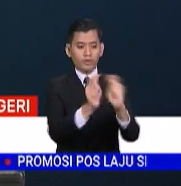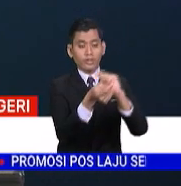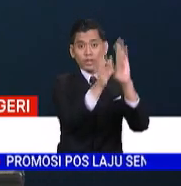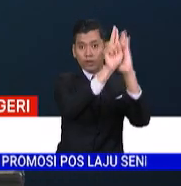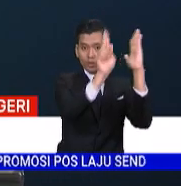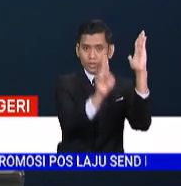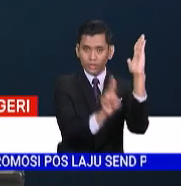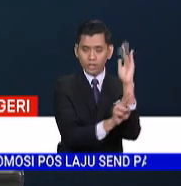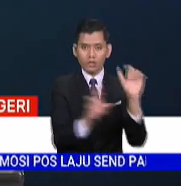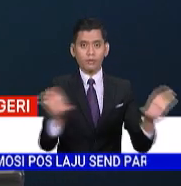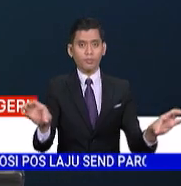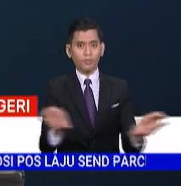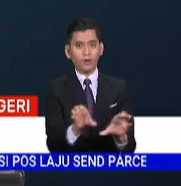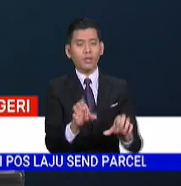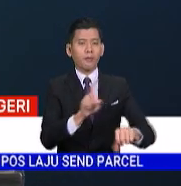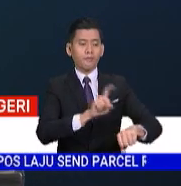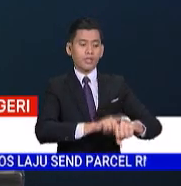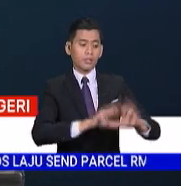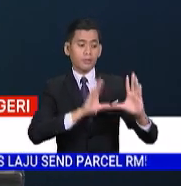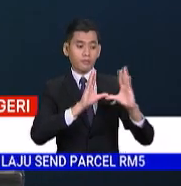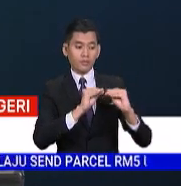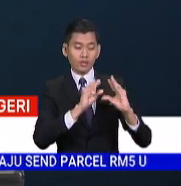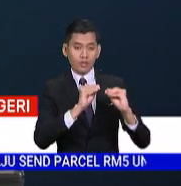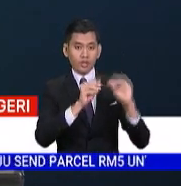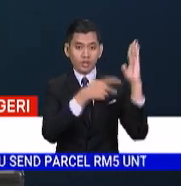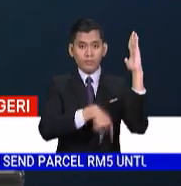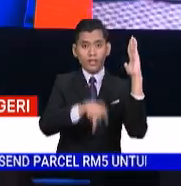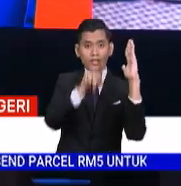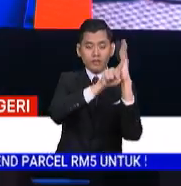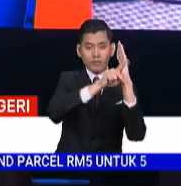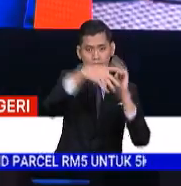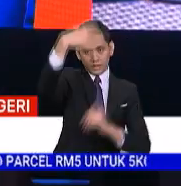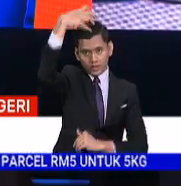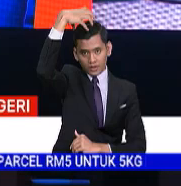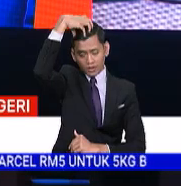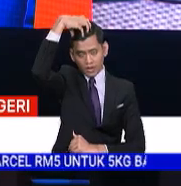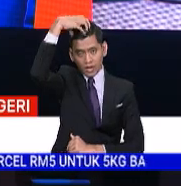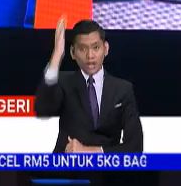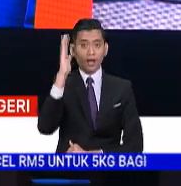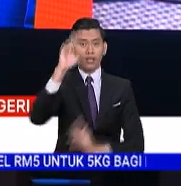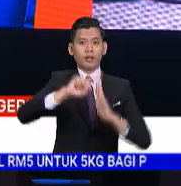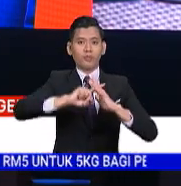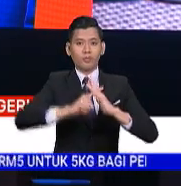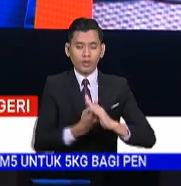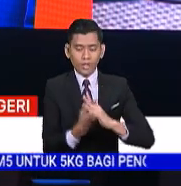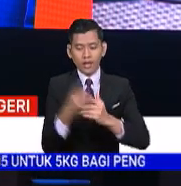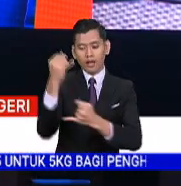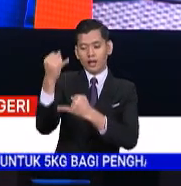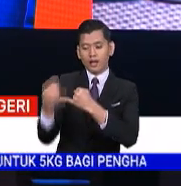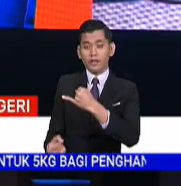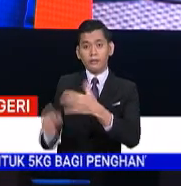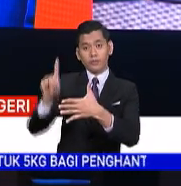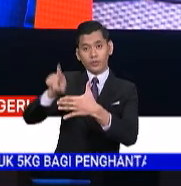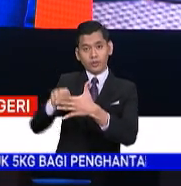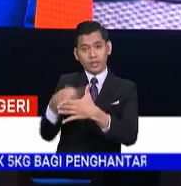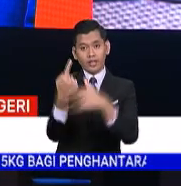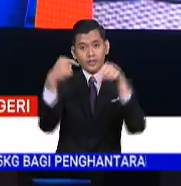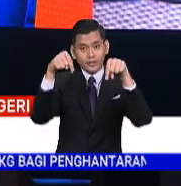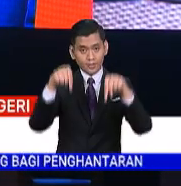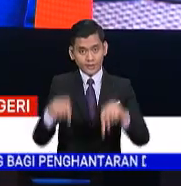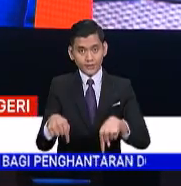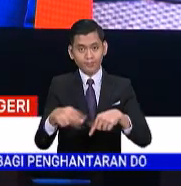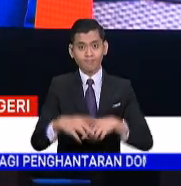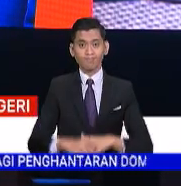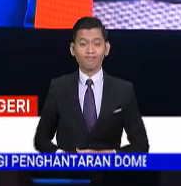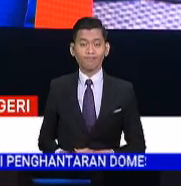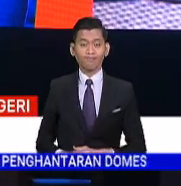berkenaan akan dibuat pada sidang Dewan Undangan Negeri yang akan bermula pada hujung bulan ini.